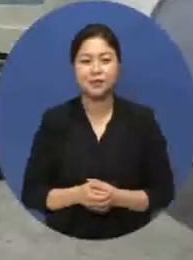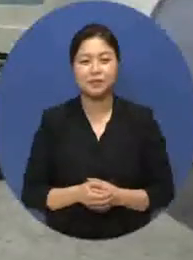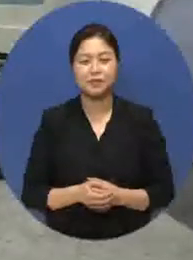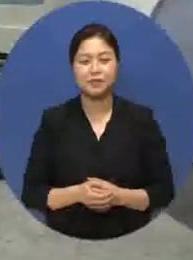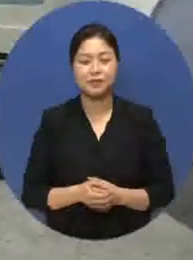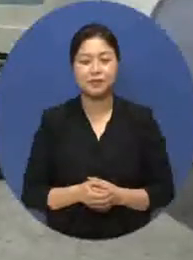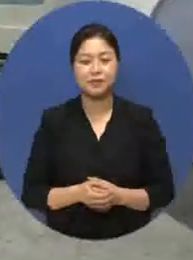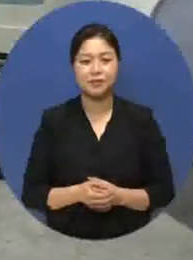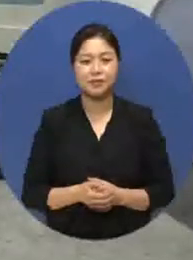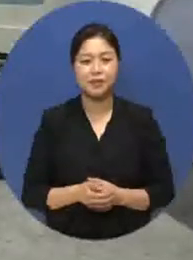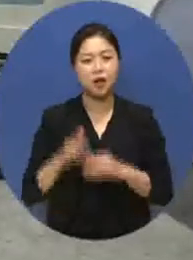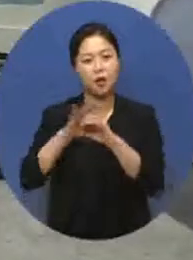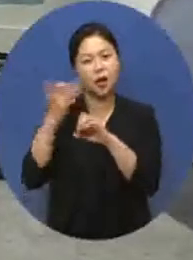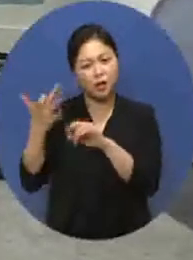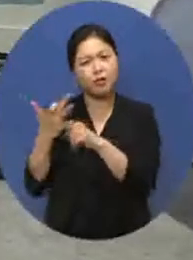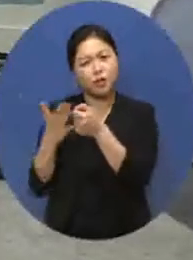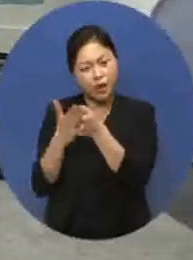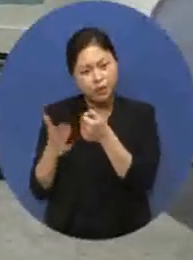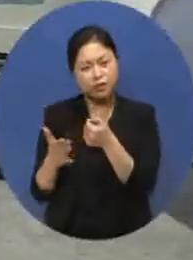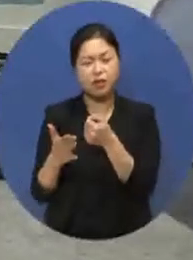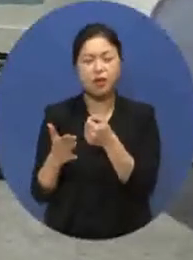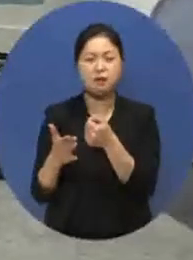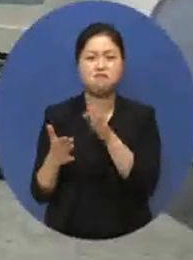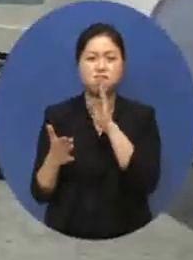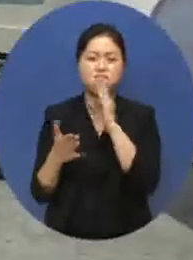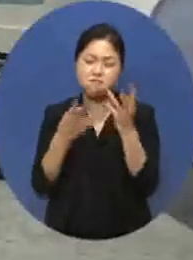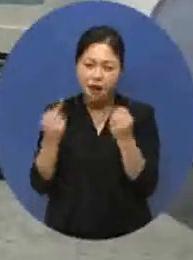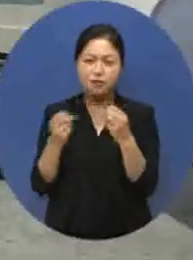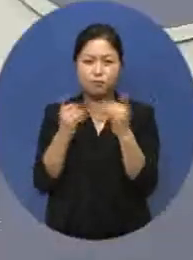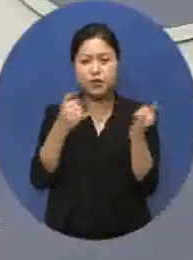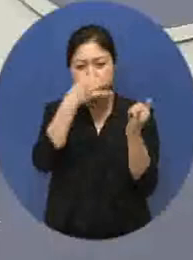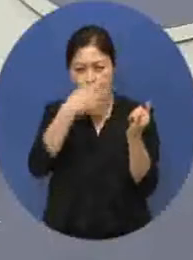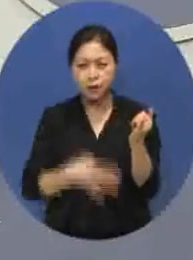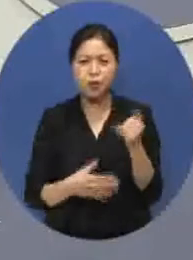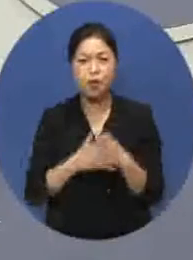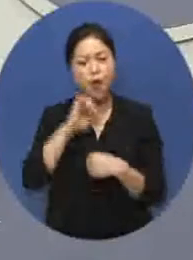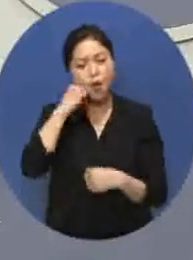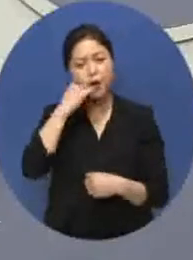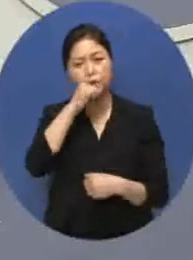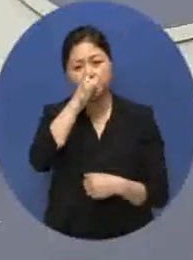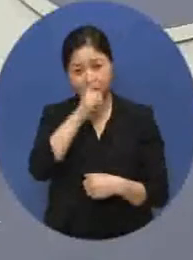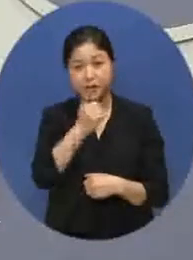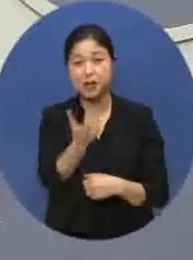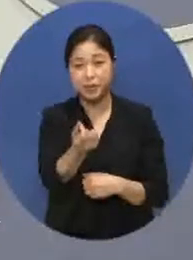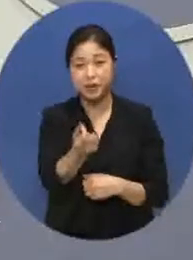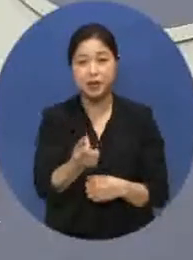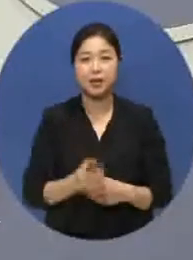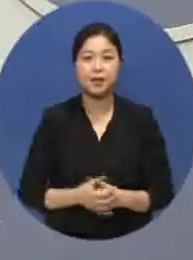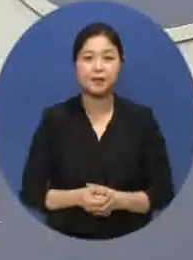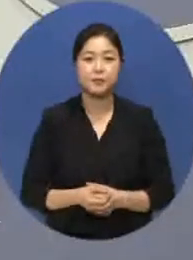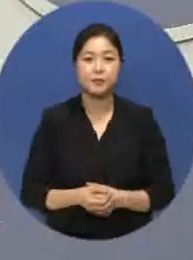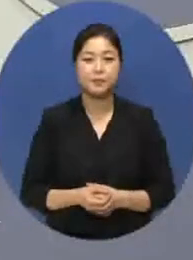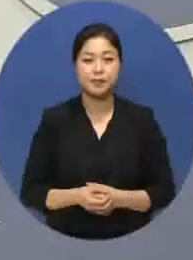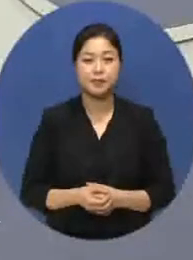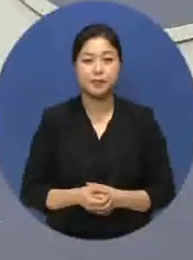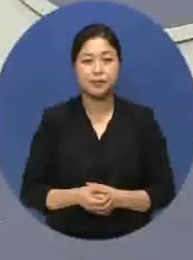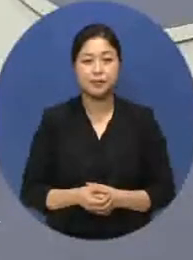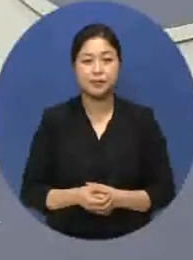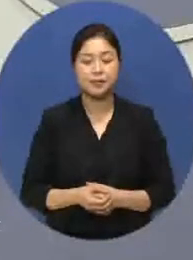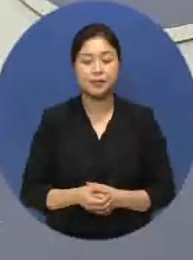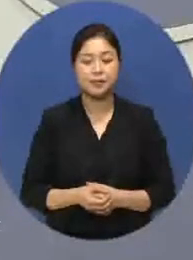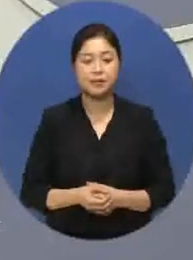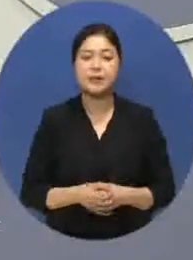사태로 뭐 많은 분들이 힘들어하시고 예. 예. 어려움이 없지 않은 분이 뭐 거의 없다고 보긴 하는데